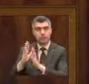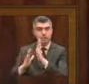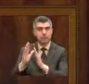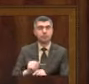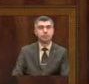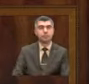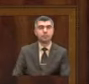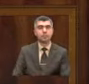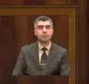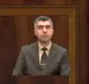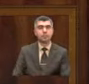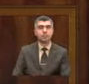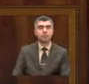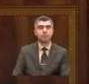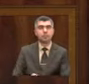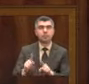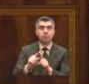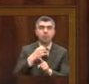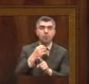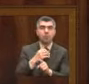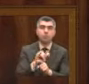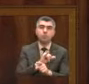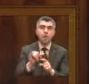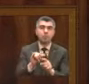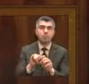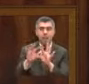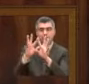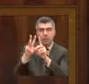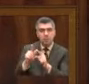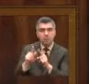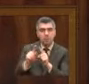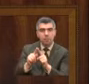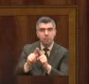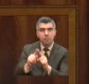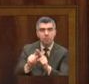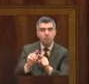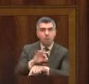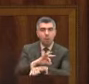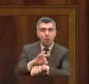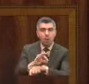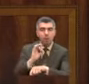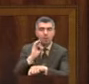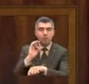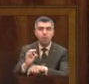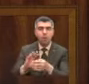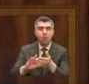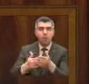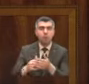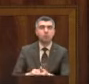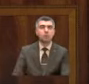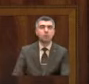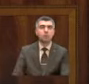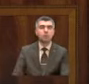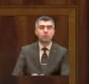الوزير المحترم، بالنظر إلى عدم إجراء جرد حقيقي للتجهيزات المكونة للمشروع، تجهيزات